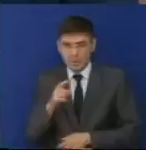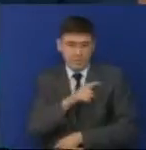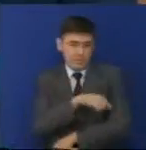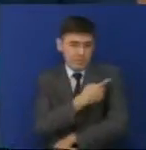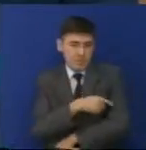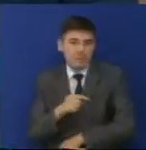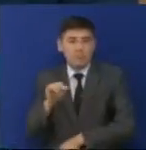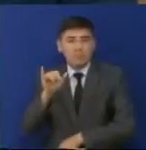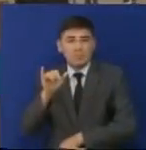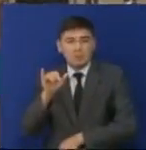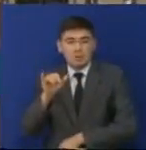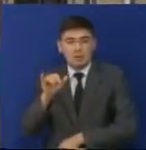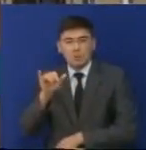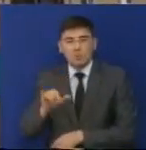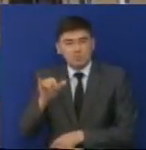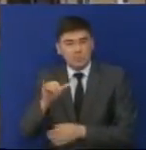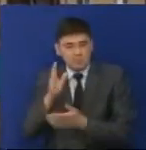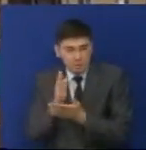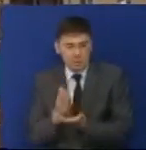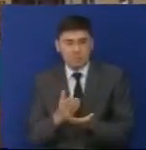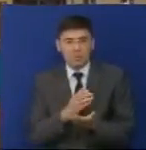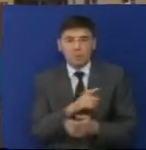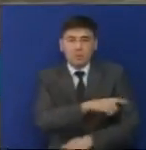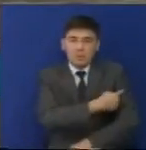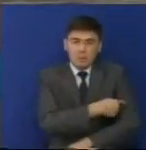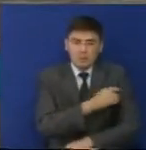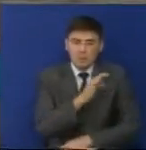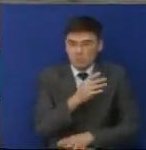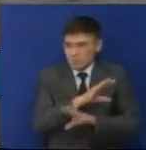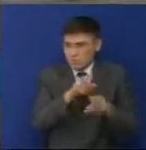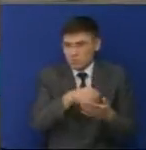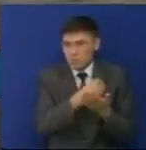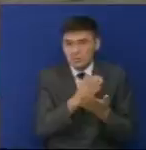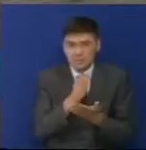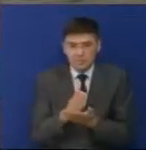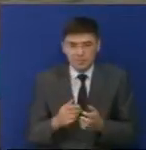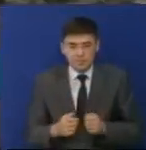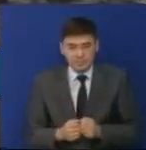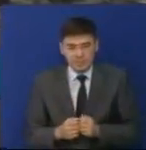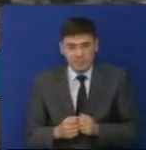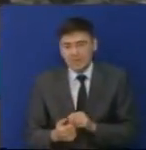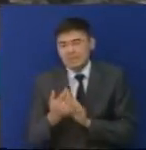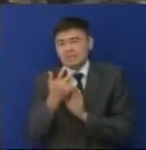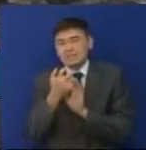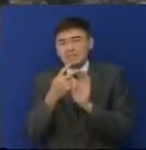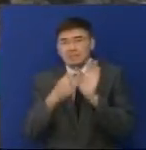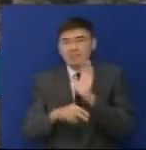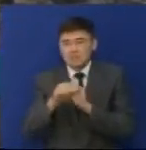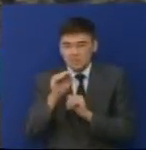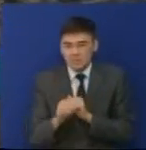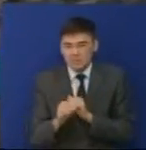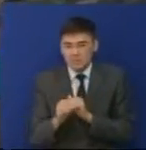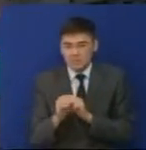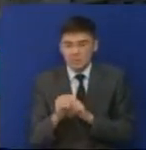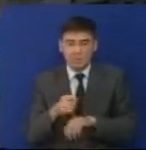барлық құралзаттарды осында келдік. Жалпы Шығыс Қазақстанда алдағы уақытта 370 мың шаршы метр тұрғын үй құрылысын